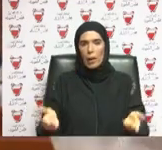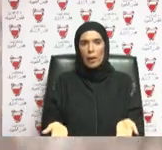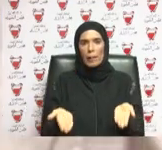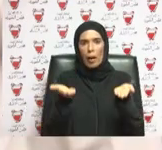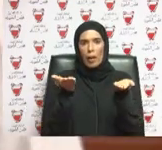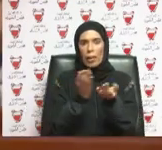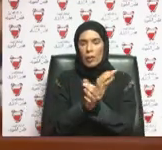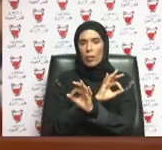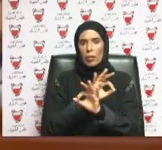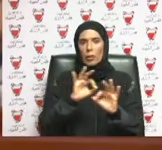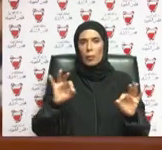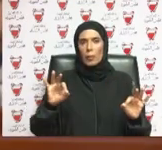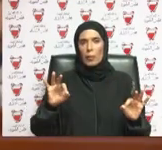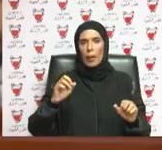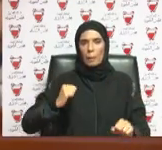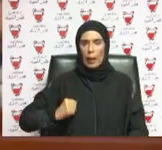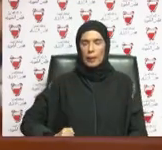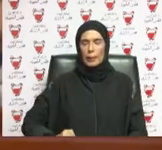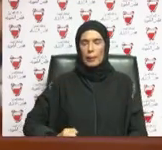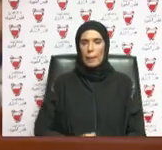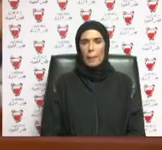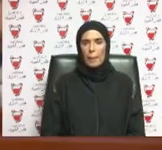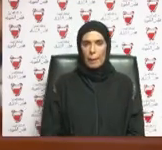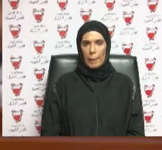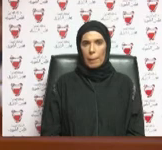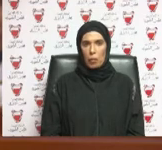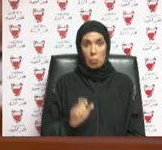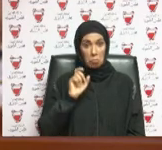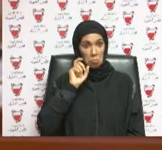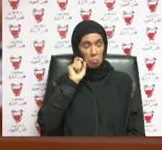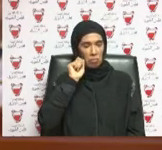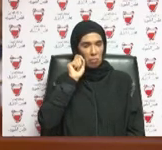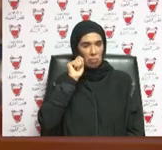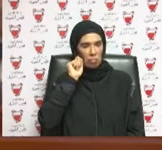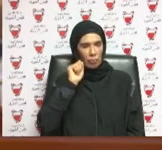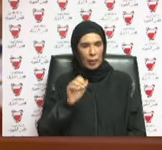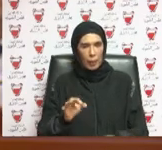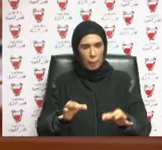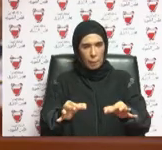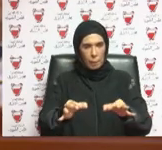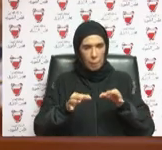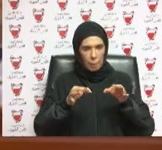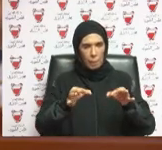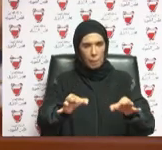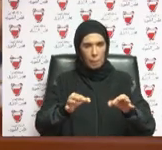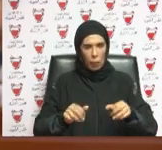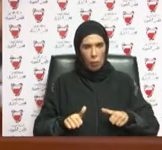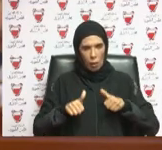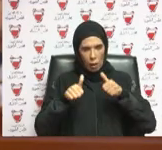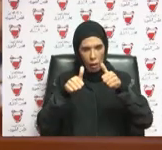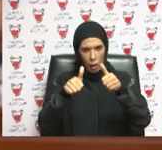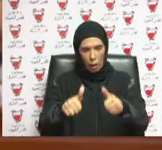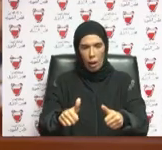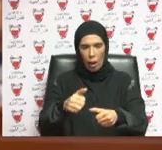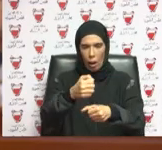الشاملة لمملكة البحرين، ورجلا مخلصا سخر حياته